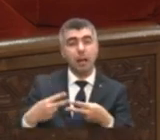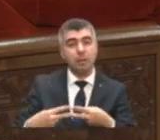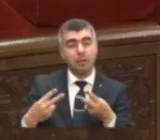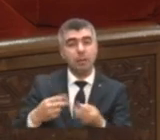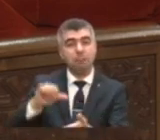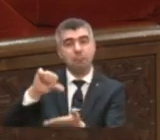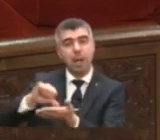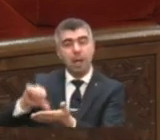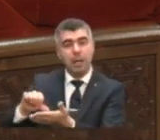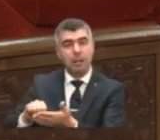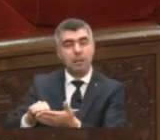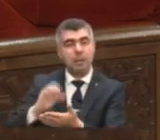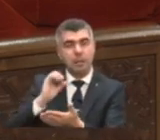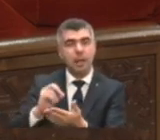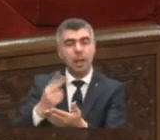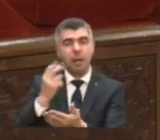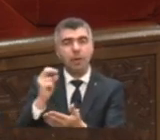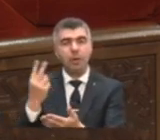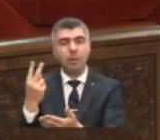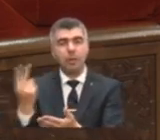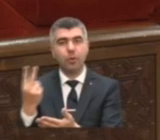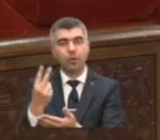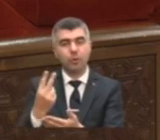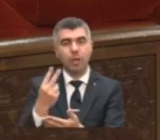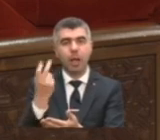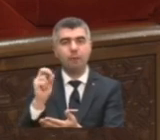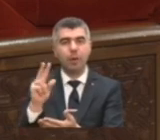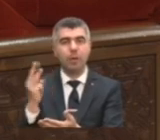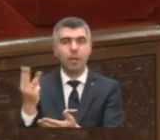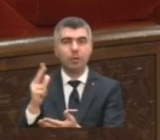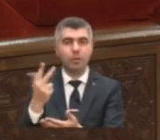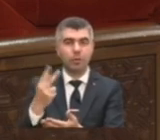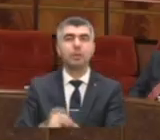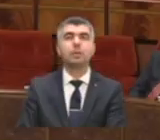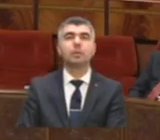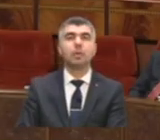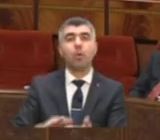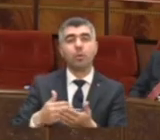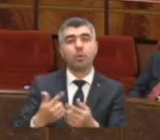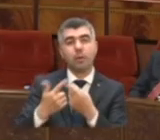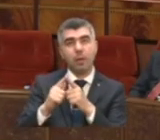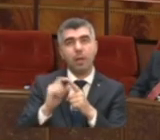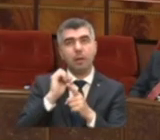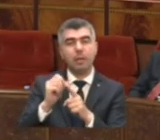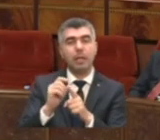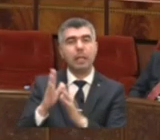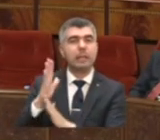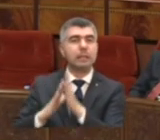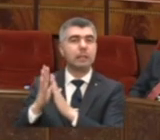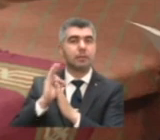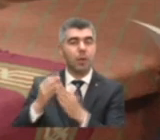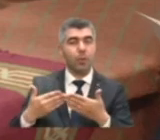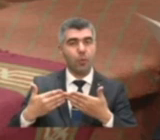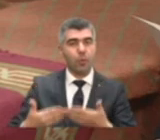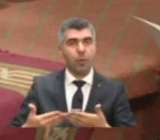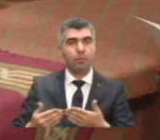مراكز الاستقبال خلال سنتي 2022-2023. ولتفادي أن تعود هذه المؤسسات لحالة الكارثية التي هي عليها اليوم، فقد